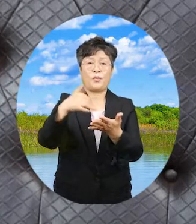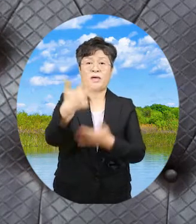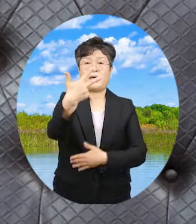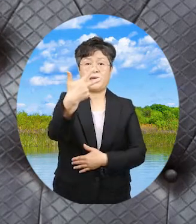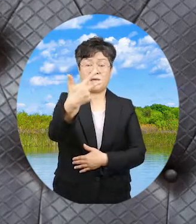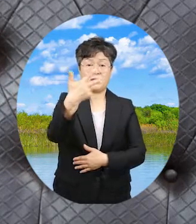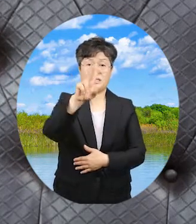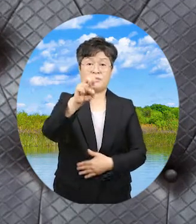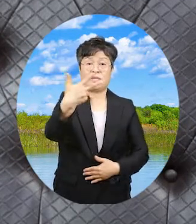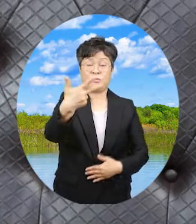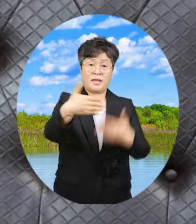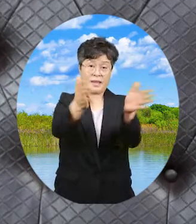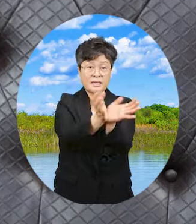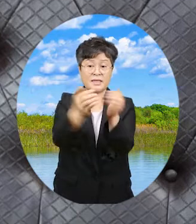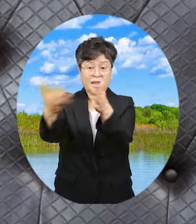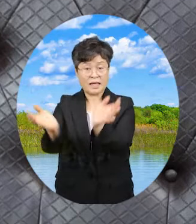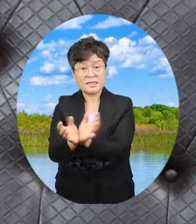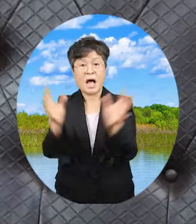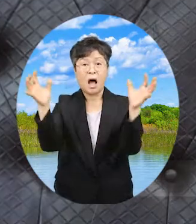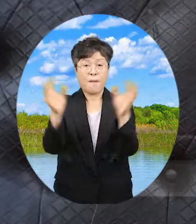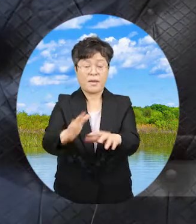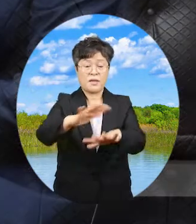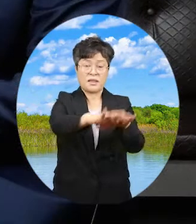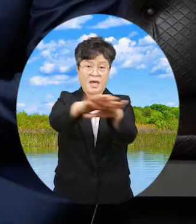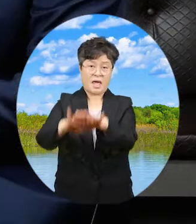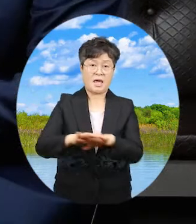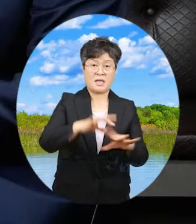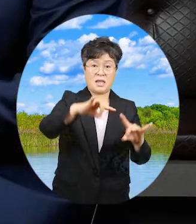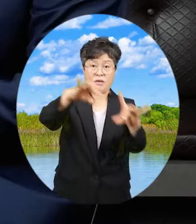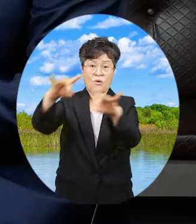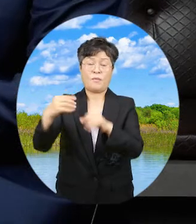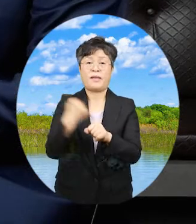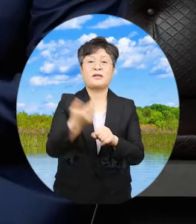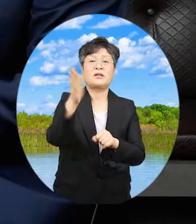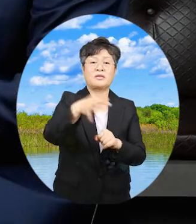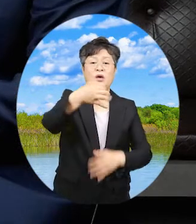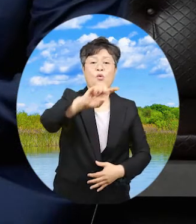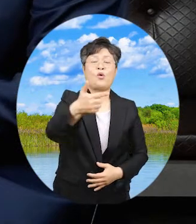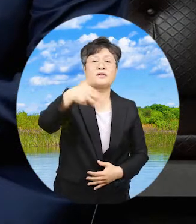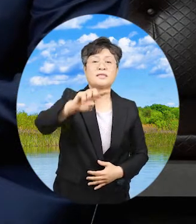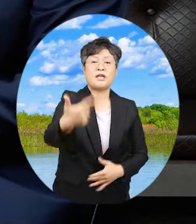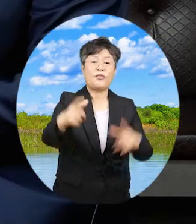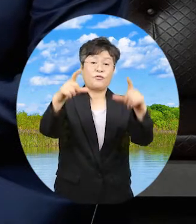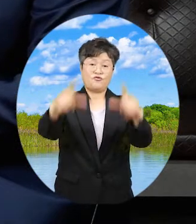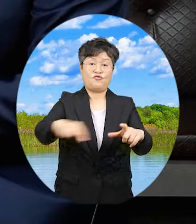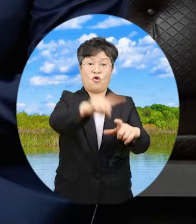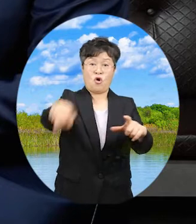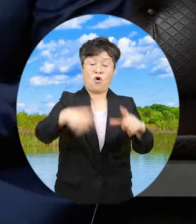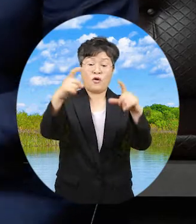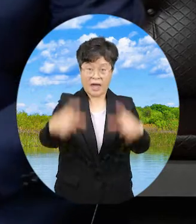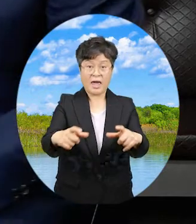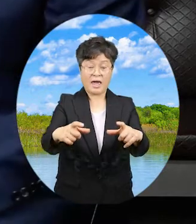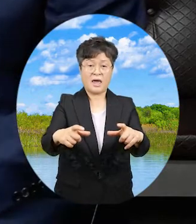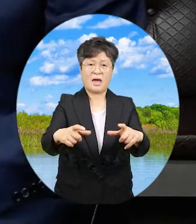올해 같은 경우에는 이제 뭐 넝쿨 식물도 식재하고 그런 활동을 하고 있고요. 여기에 이제 원천천 물사랑 시민 모임이라든지 네. 또는 이제